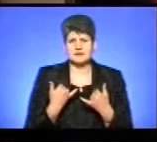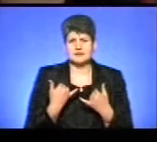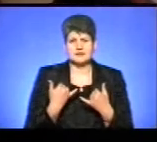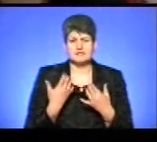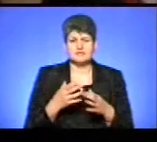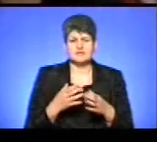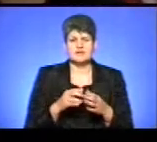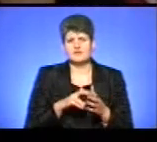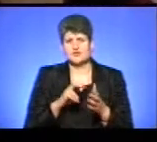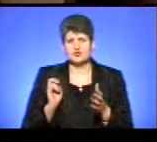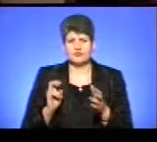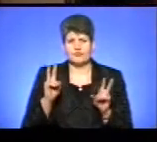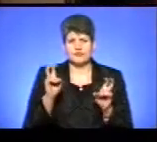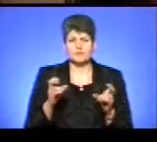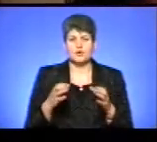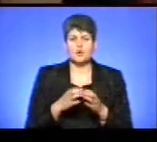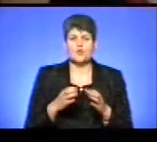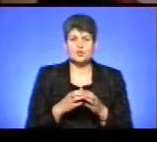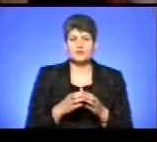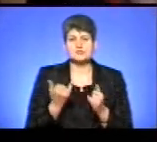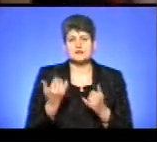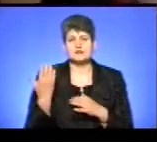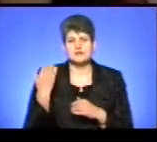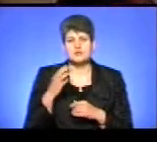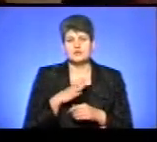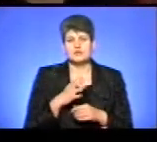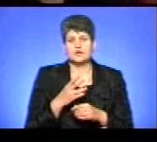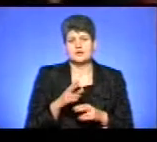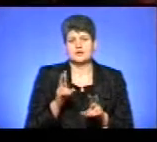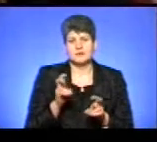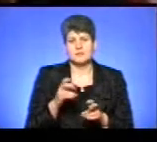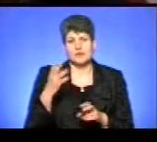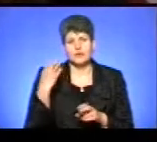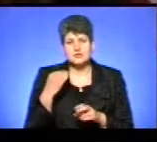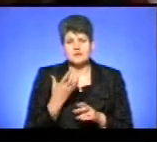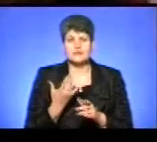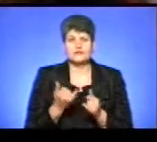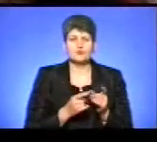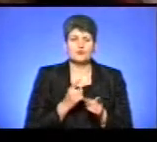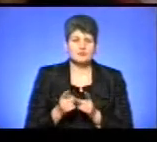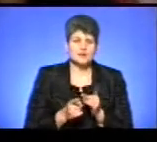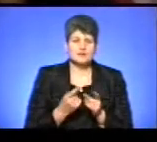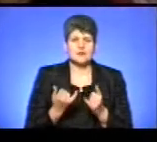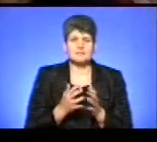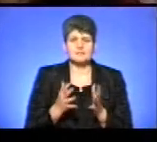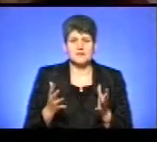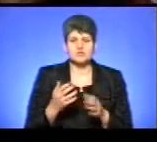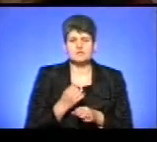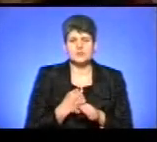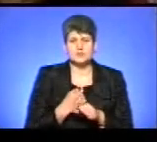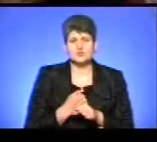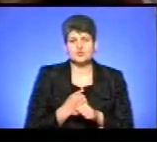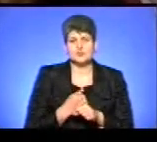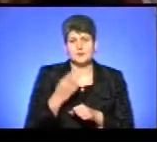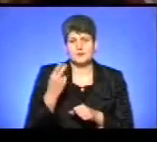гурту «Побратим». Ми раніше створили роботи національну, козачину. Ще змінилися, зараз більше працюю в жанрі урбаністики, тобто малюю